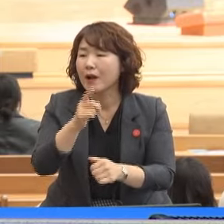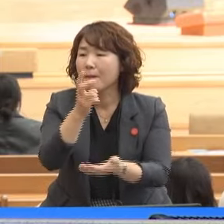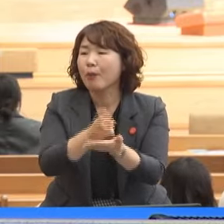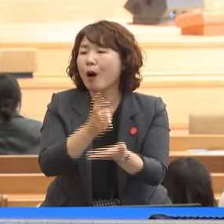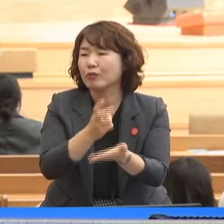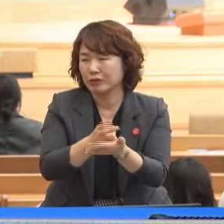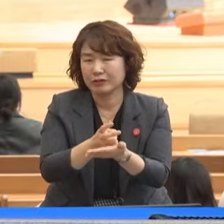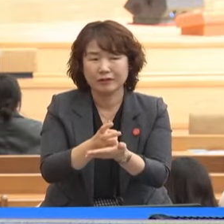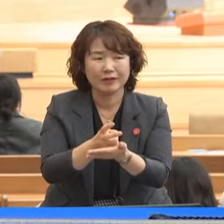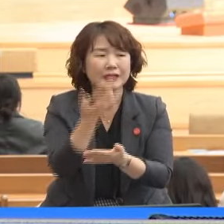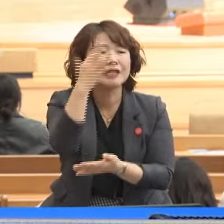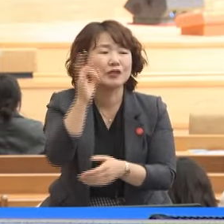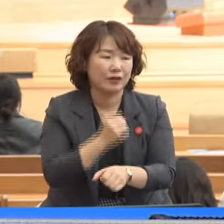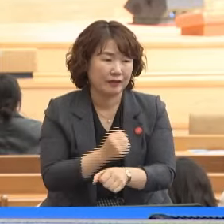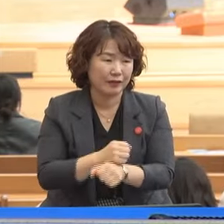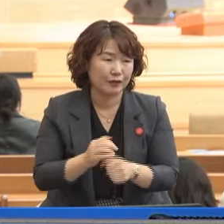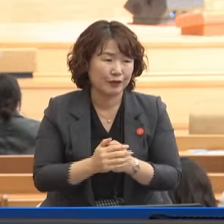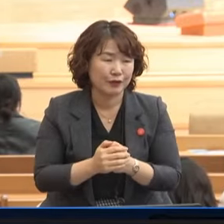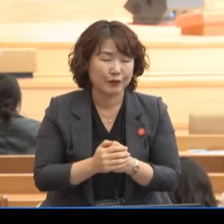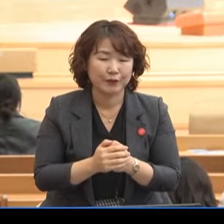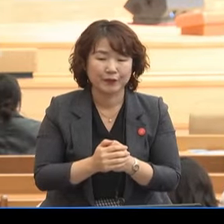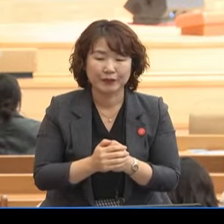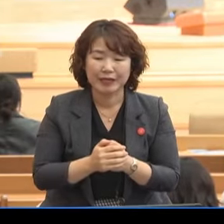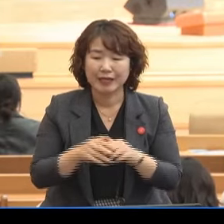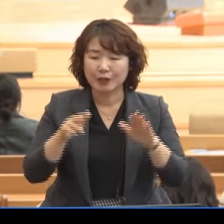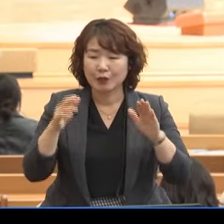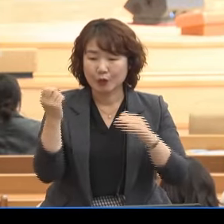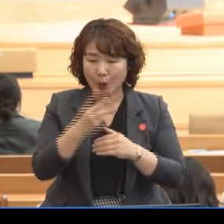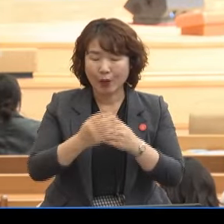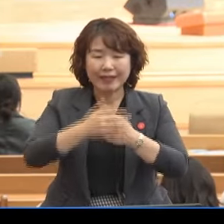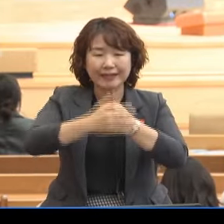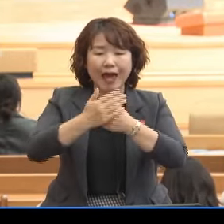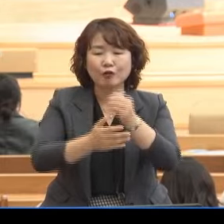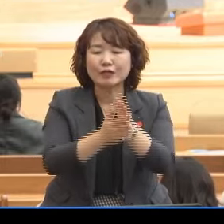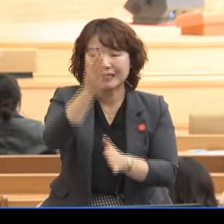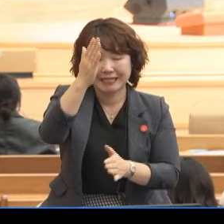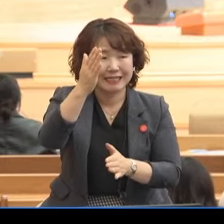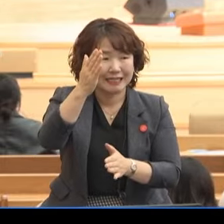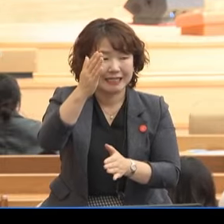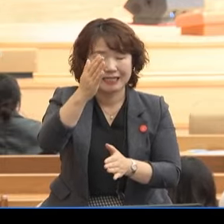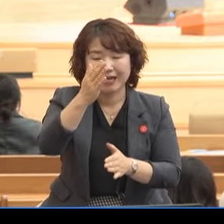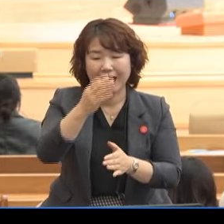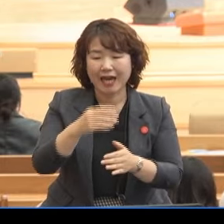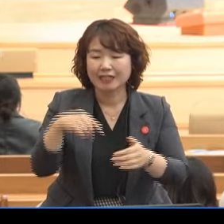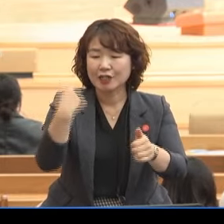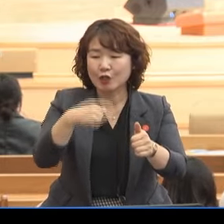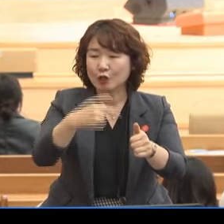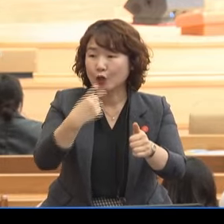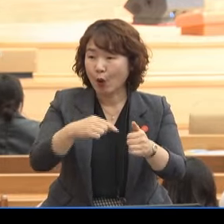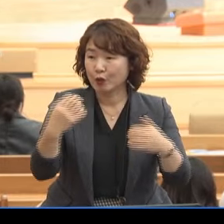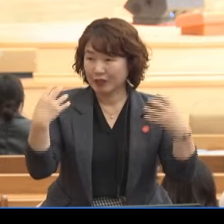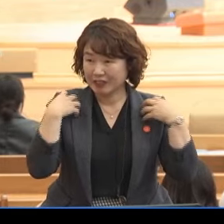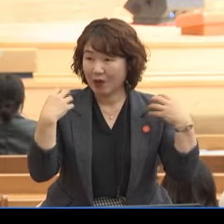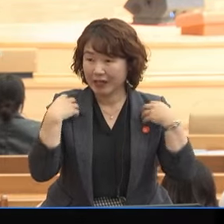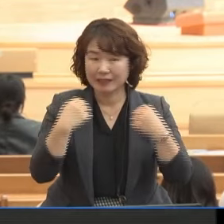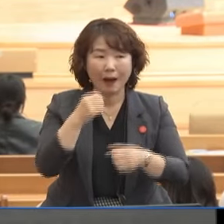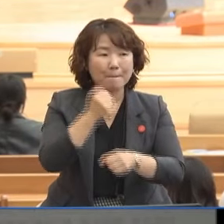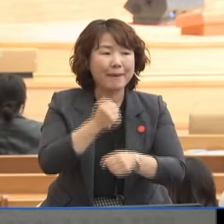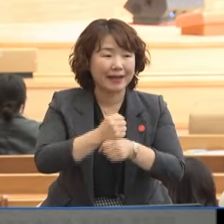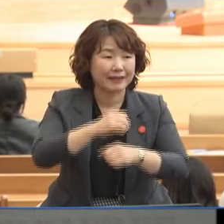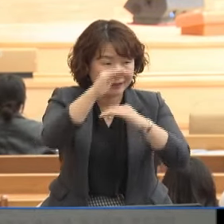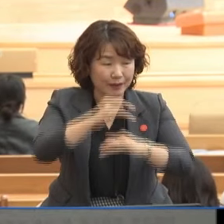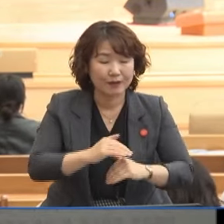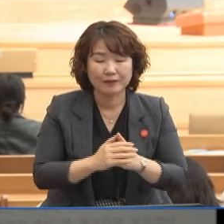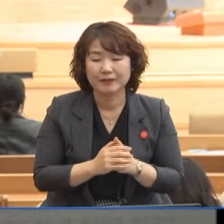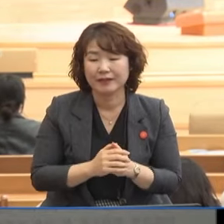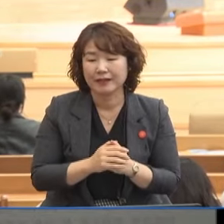거예요. 자, 여러분 대구시 교육청에서 내린 문제지 보세요. 문해력 수업 자료입니다. 여기 보면